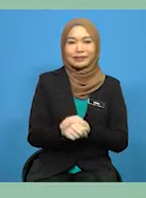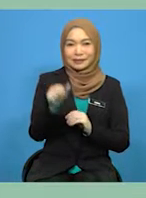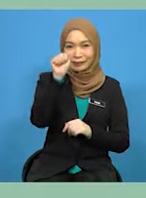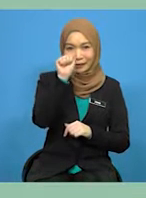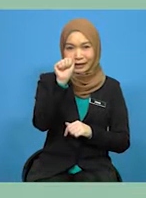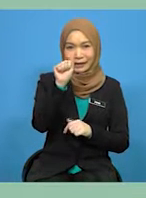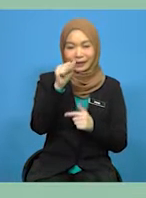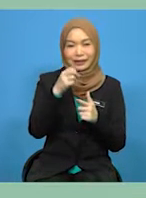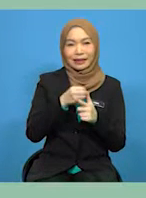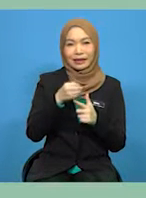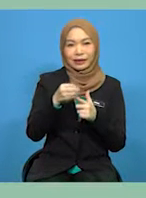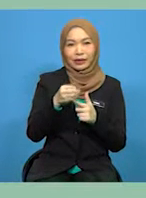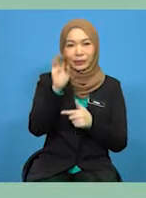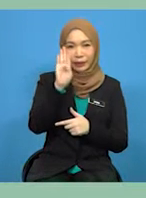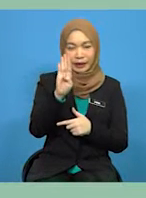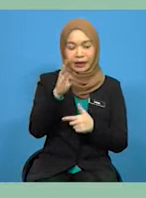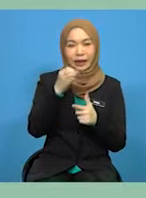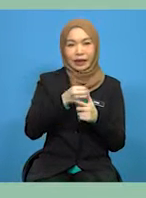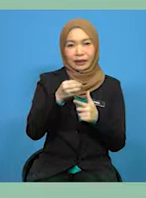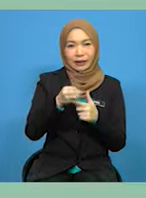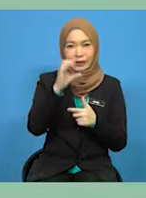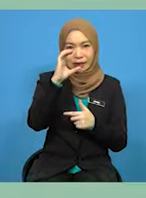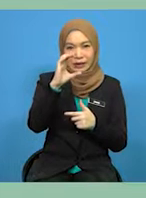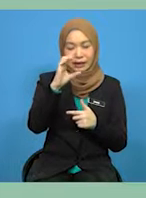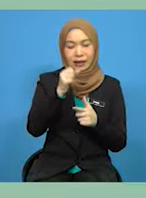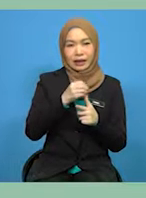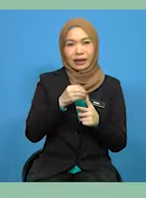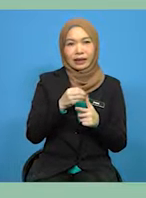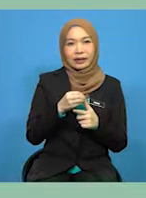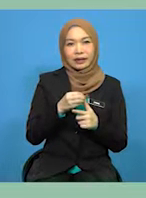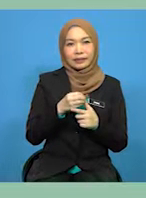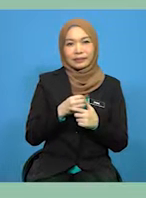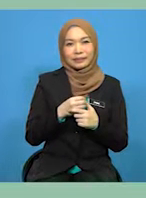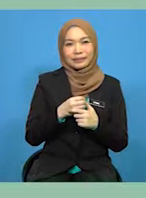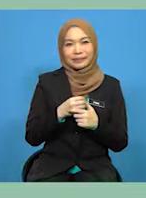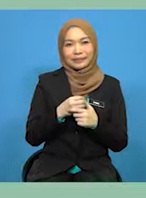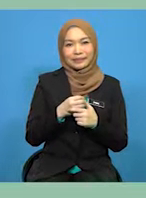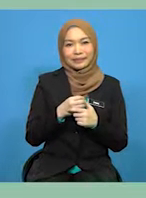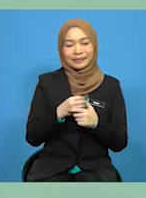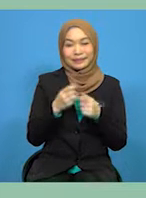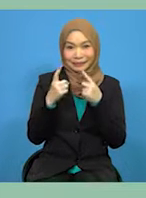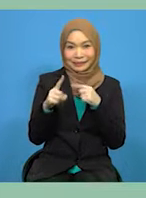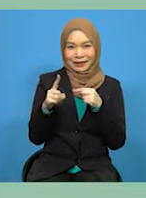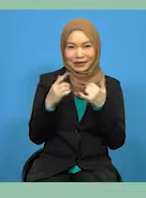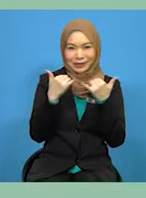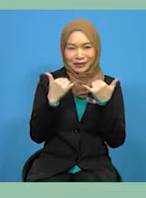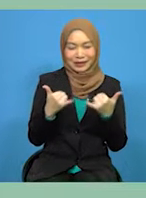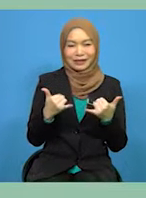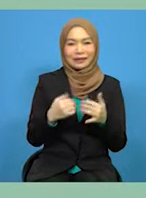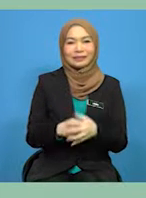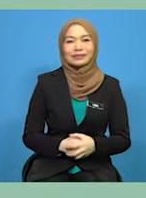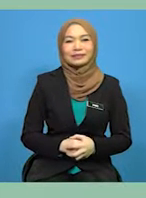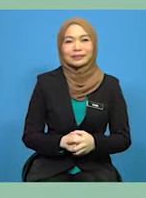B. Masalah pengiraan dua kali. C. Masalah barang